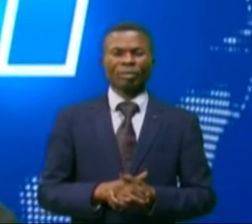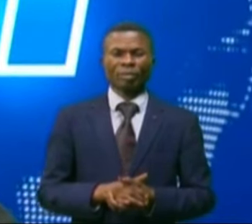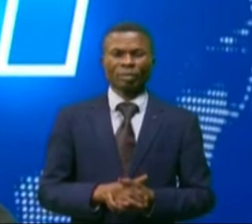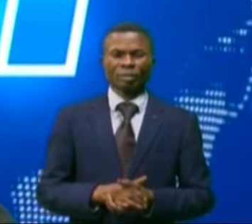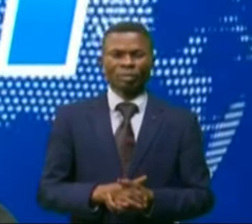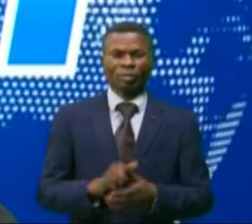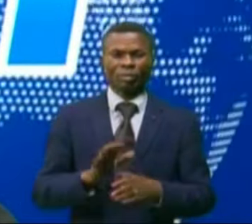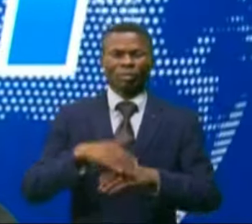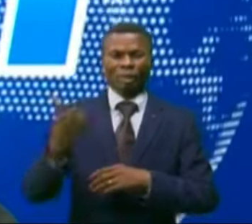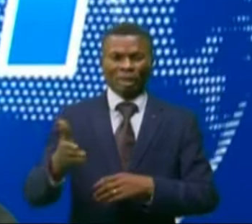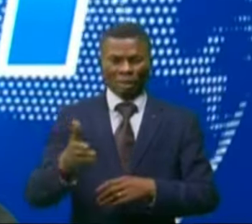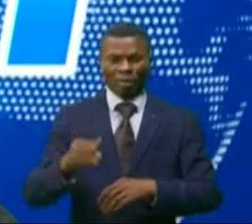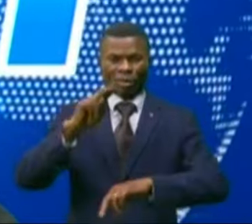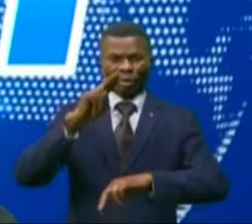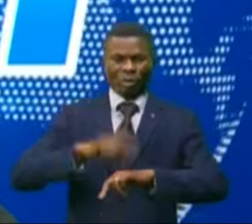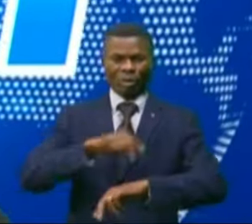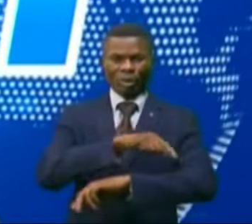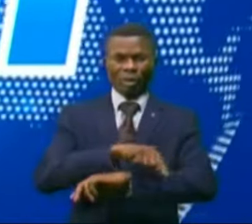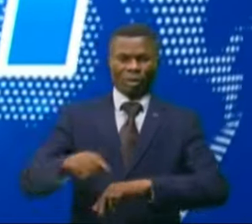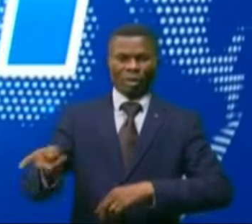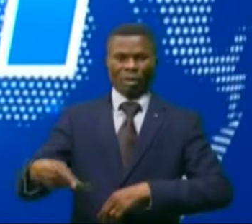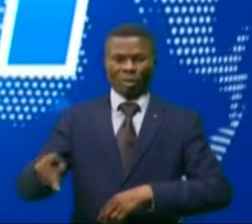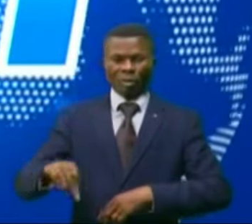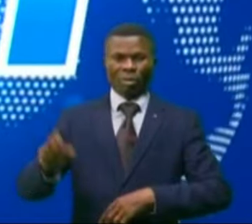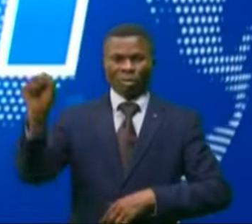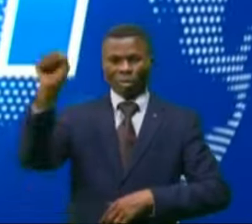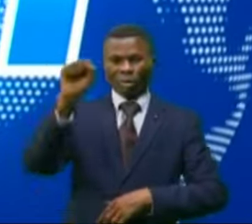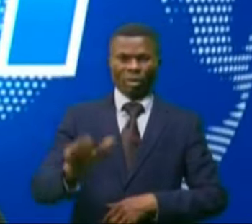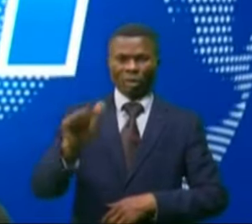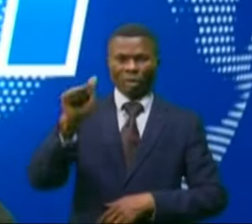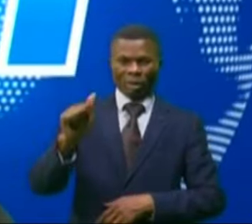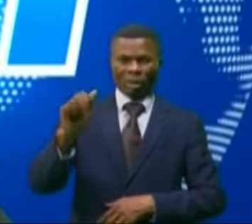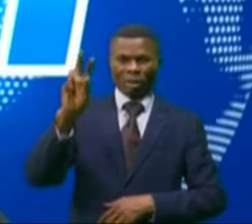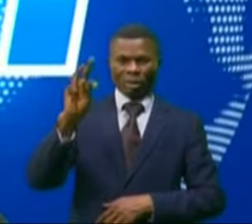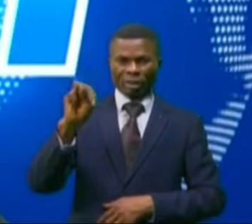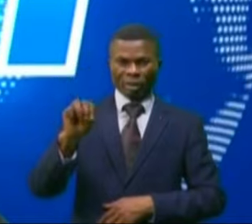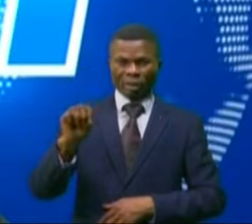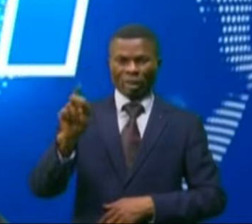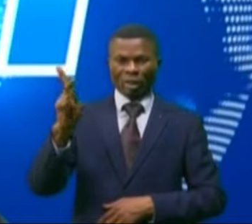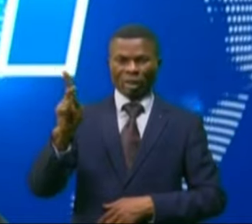Après son installation à la tête de la province du Sankourou, le chef de l'exécutif